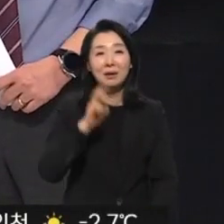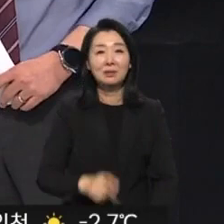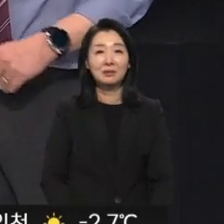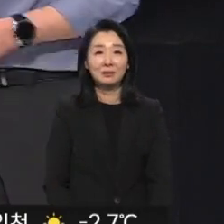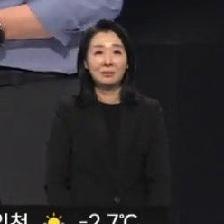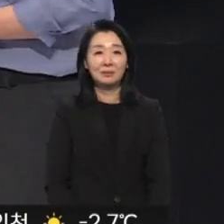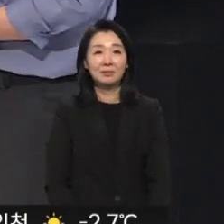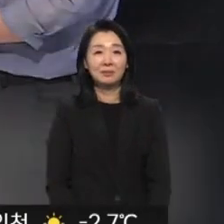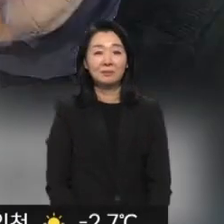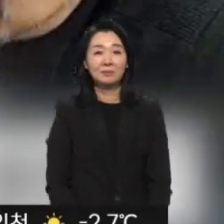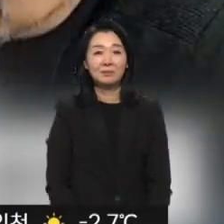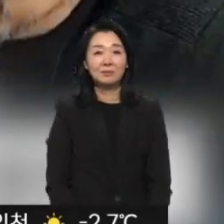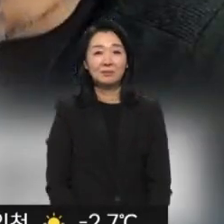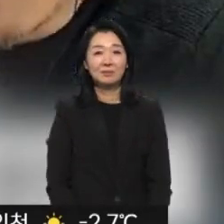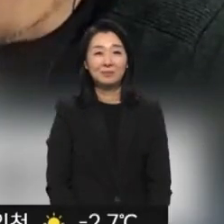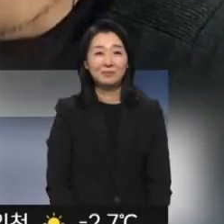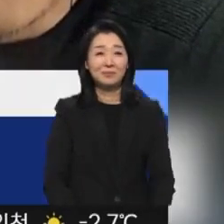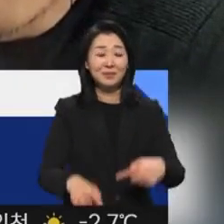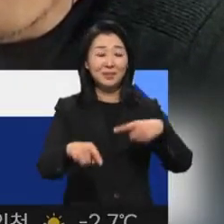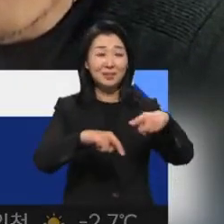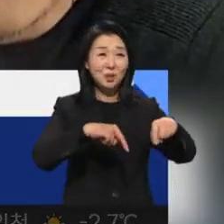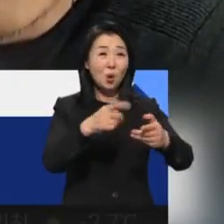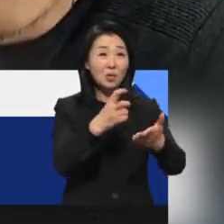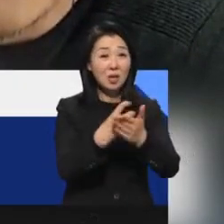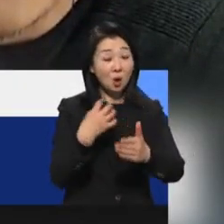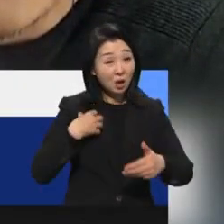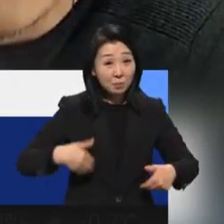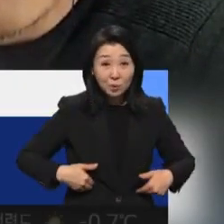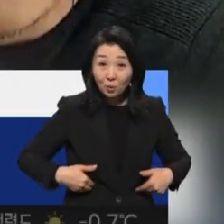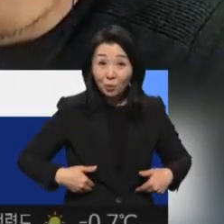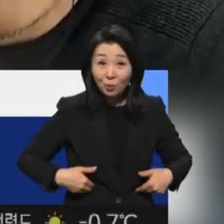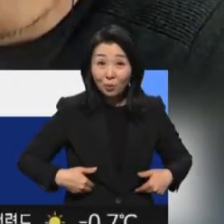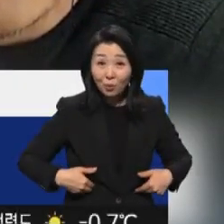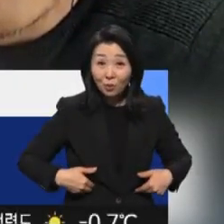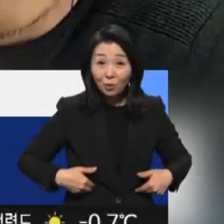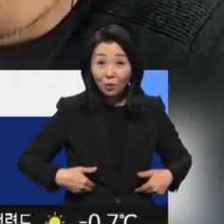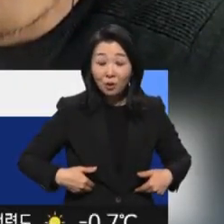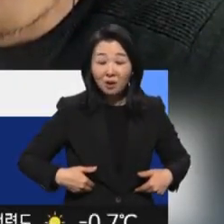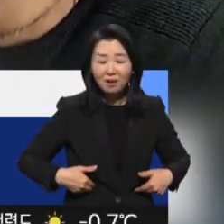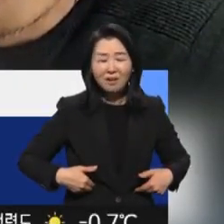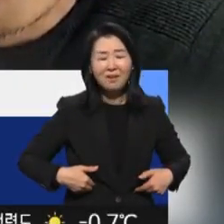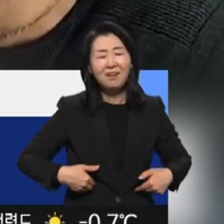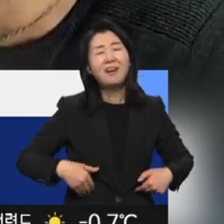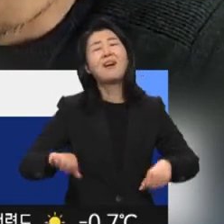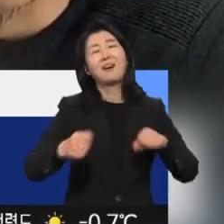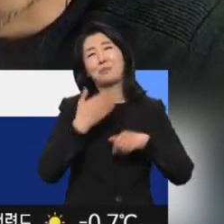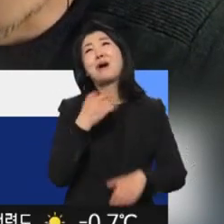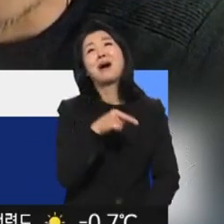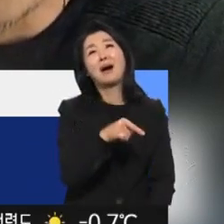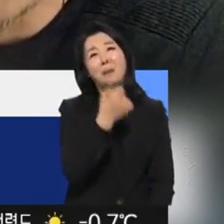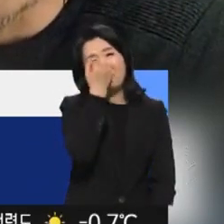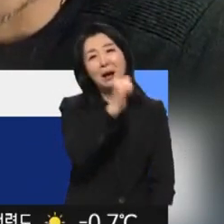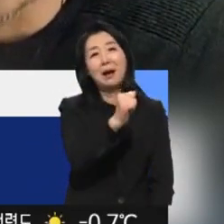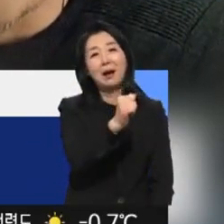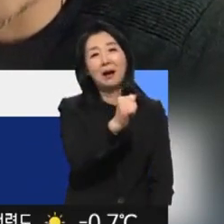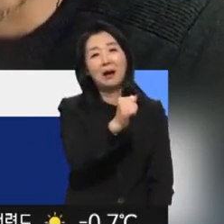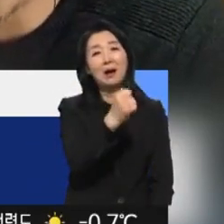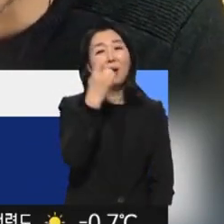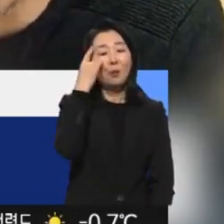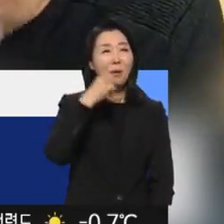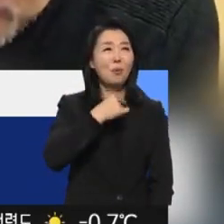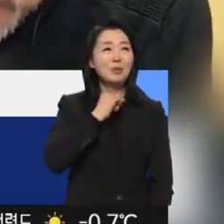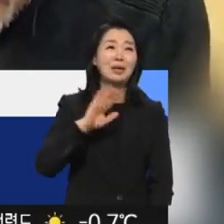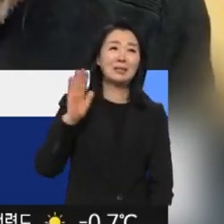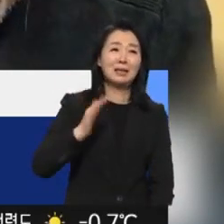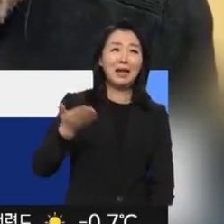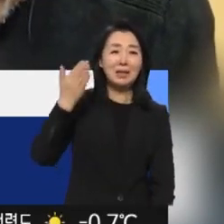나오는데요. 정책 역할을 해야 된다고 보세요? 할 수밖에 없게 되겠죠. 끌려나올 거다. 네, 본인이 원하지